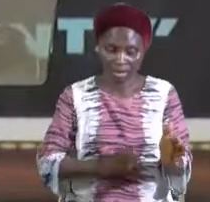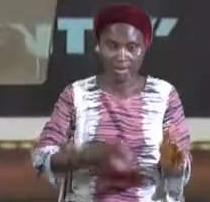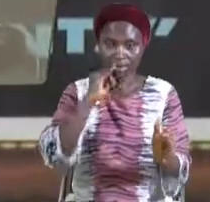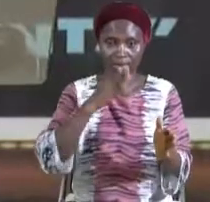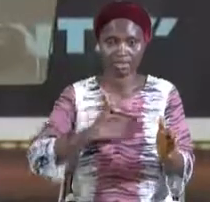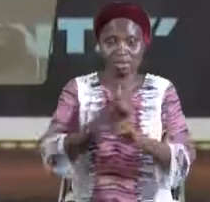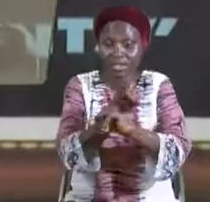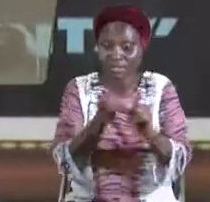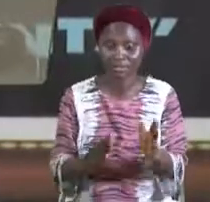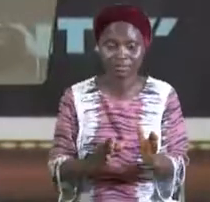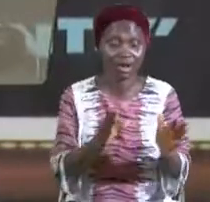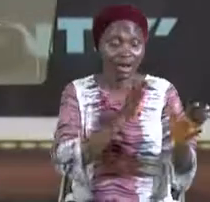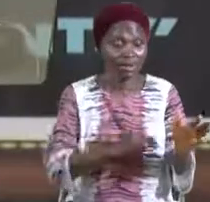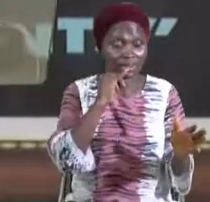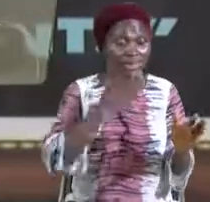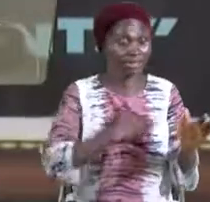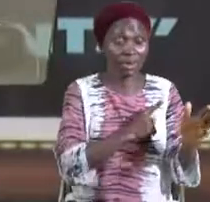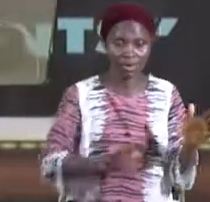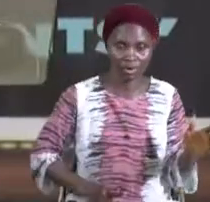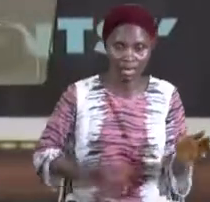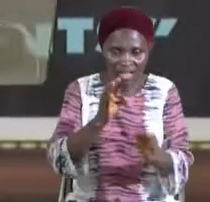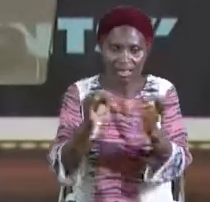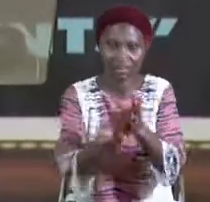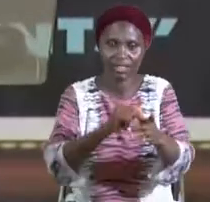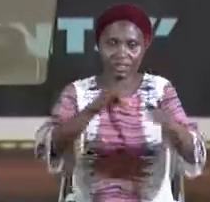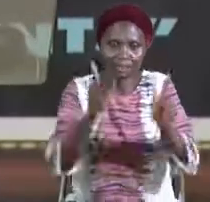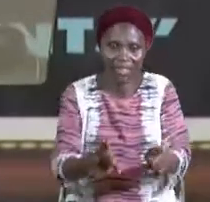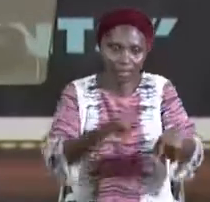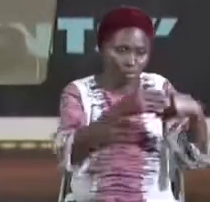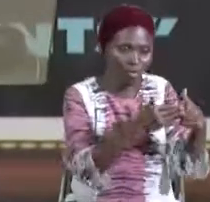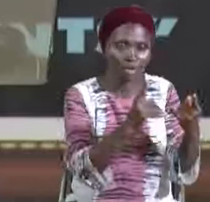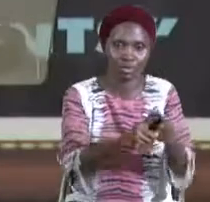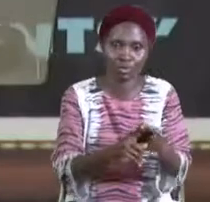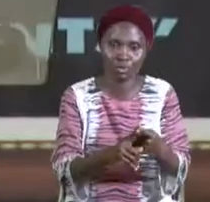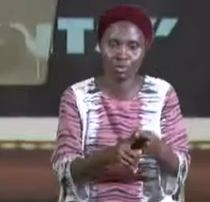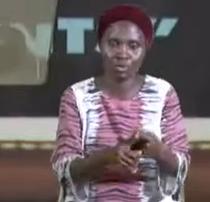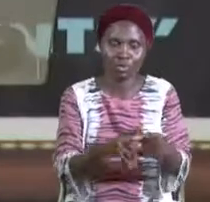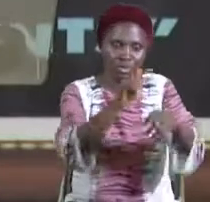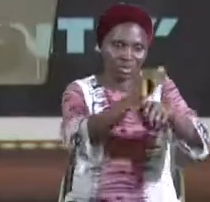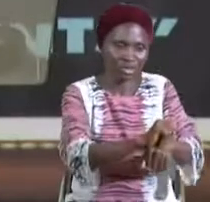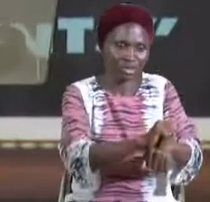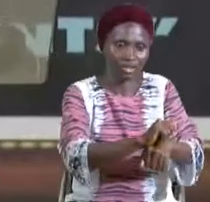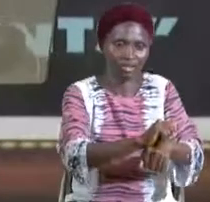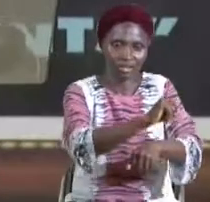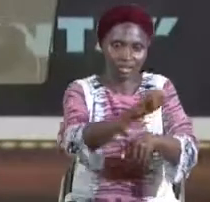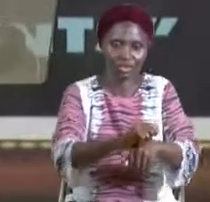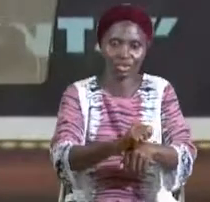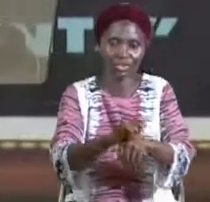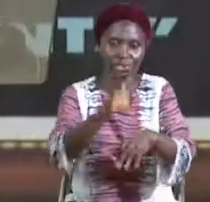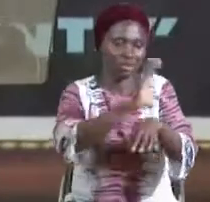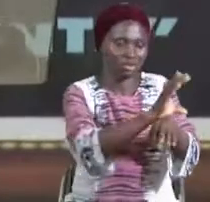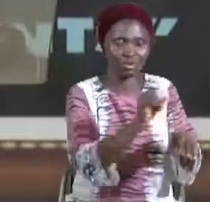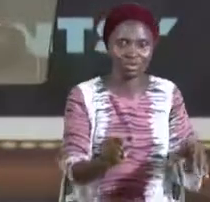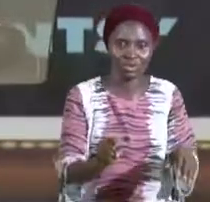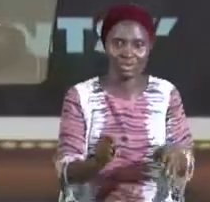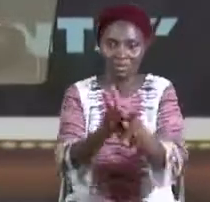Seigneur. Si cette personne retourne dans les églises dénominationnelles, dans les églises traditionnelles, et au lieu où